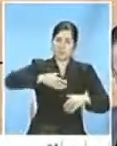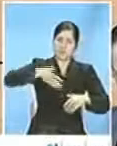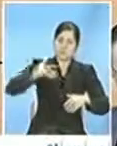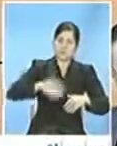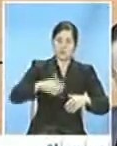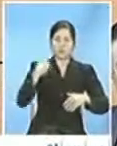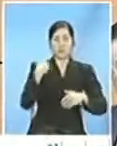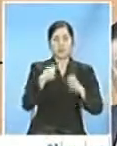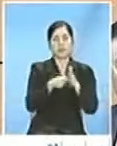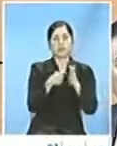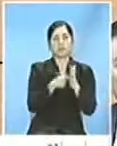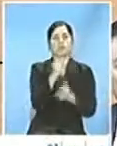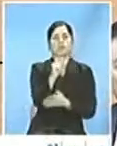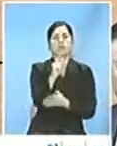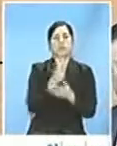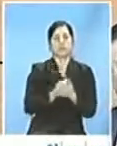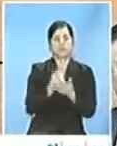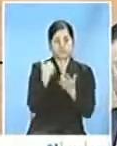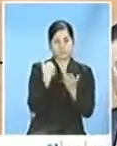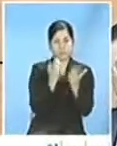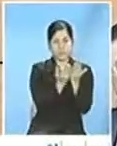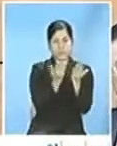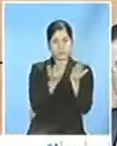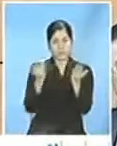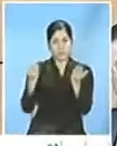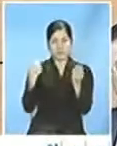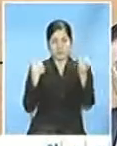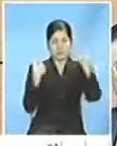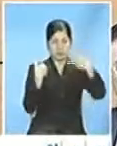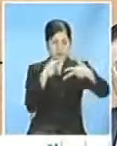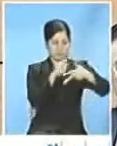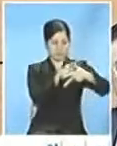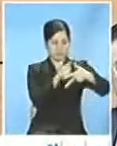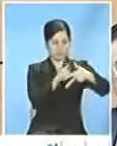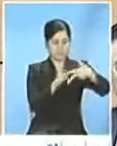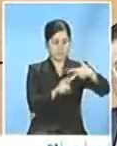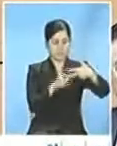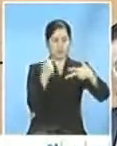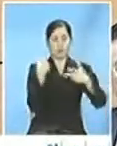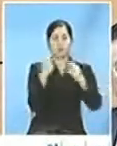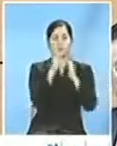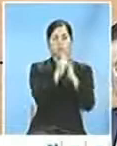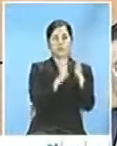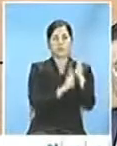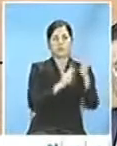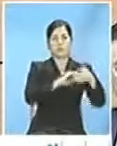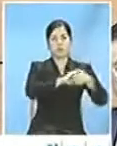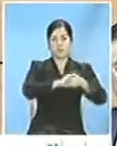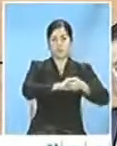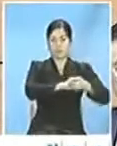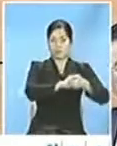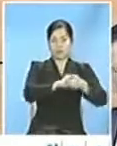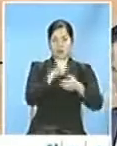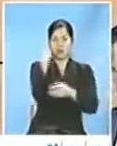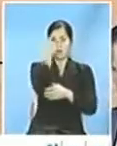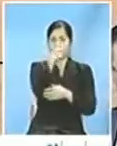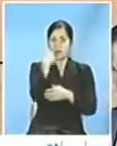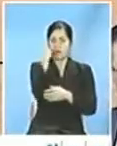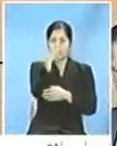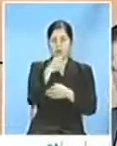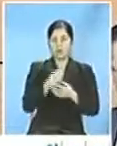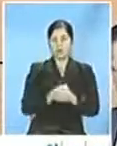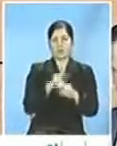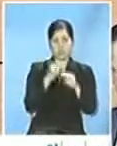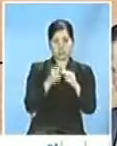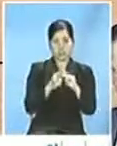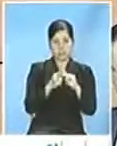ราะว่า3ฉบับแรกที่ถูกเรียกว่ากฎหมายปรองดองถูกเสนอโดยคุณสนธิบุญ